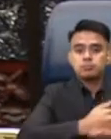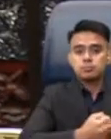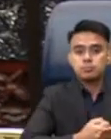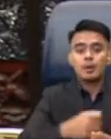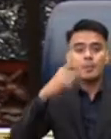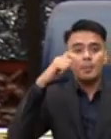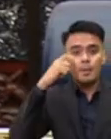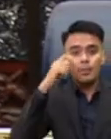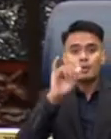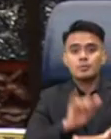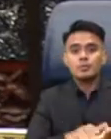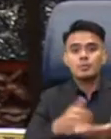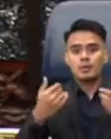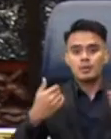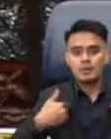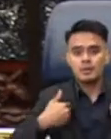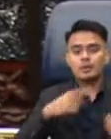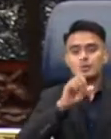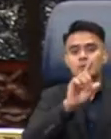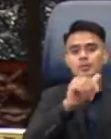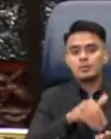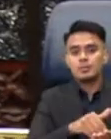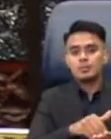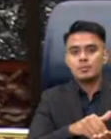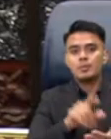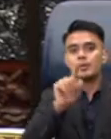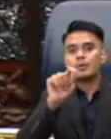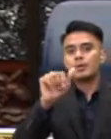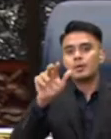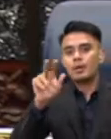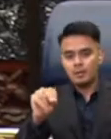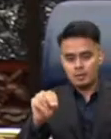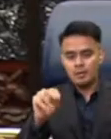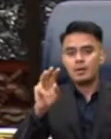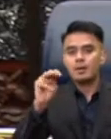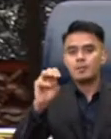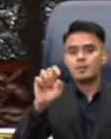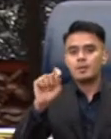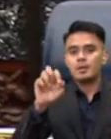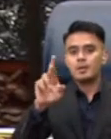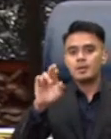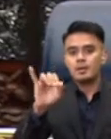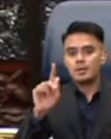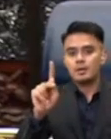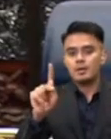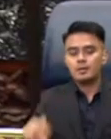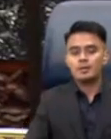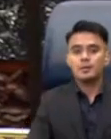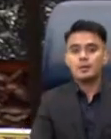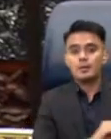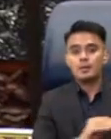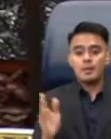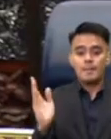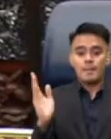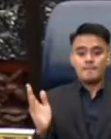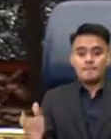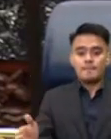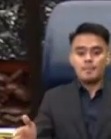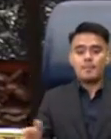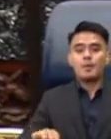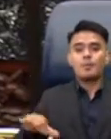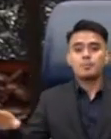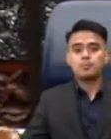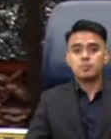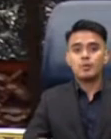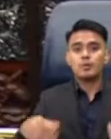fasa ini adalah sebanyak 1000 Tan Metrik tempoh pelaksanaan bagi fasa